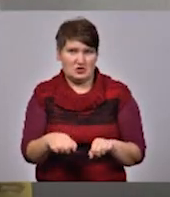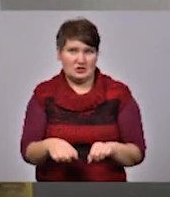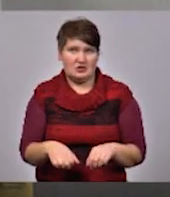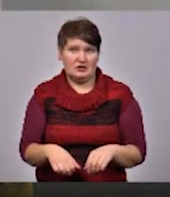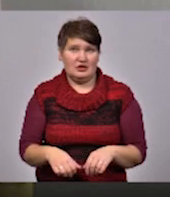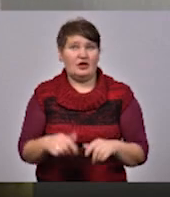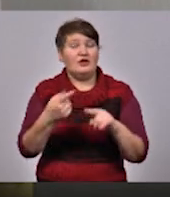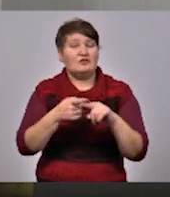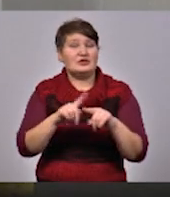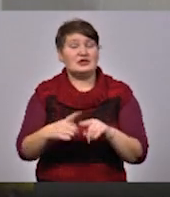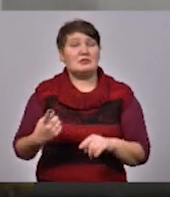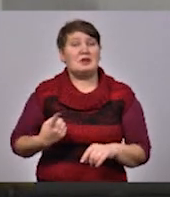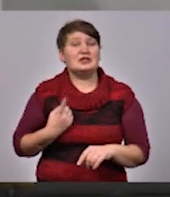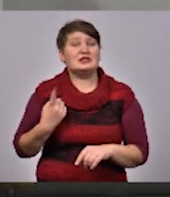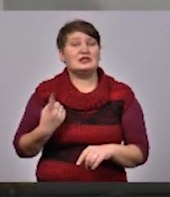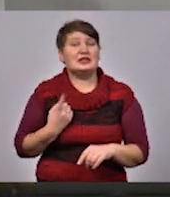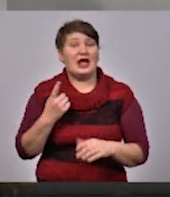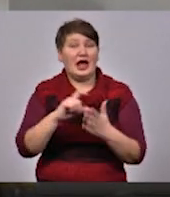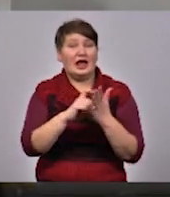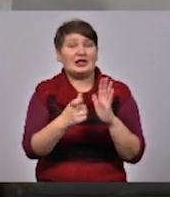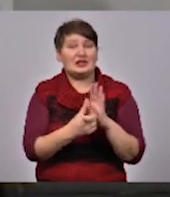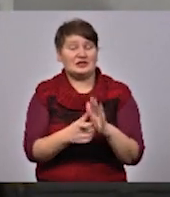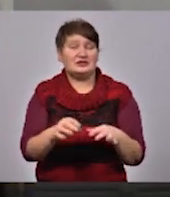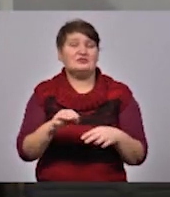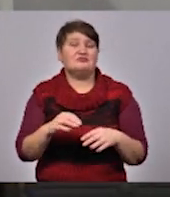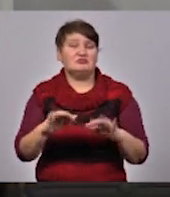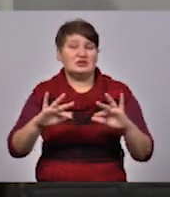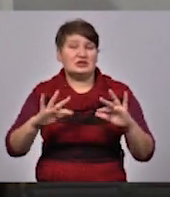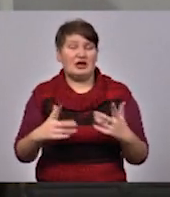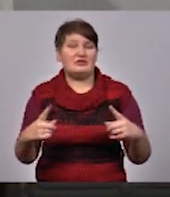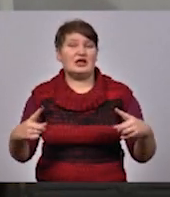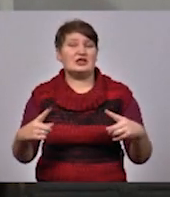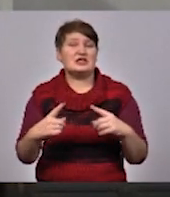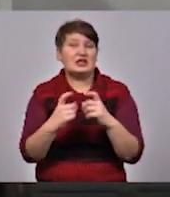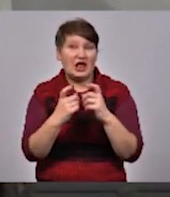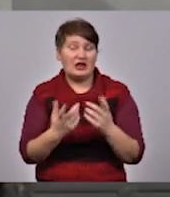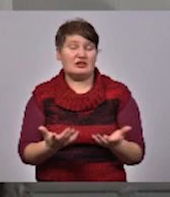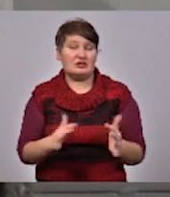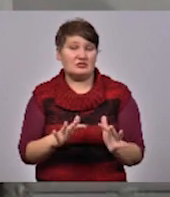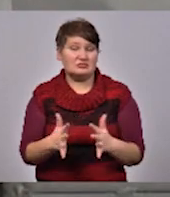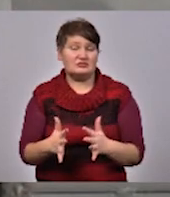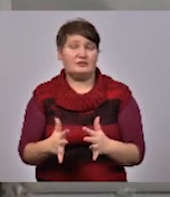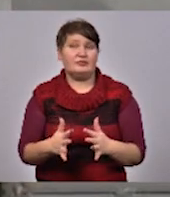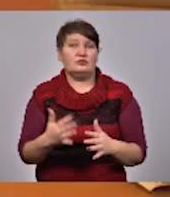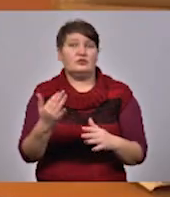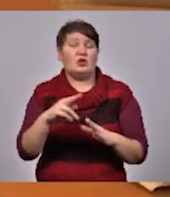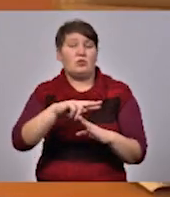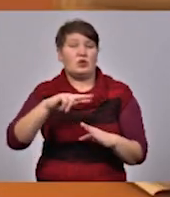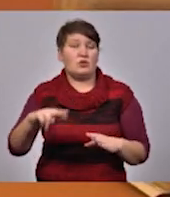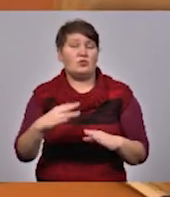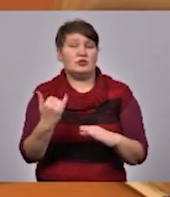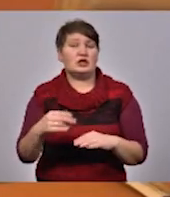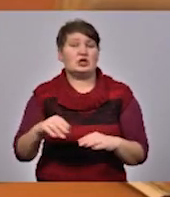Саме в цій майстерні стався інцидент. Зараз вона опломбована, оскільки ведеться розслідування поліцією.